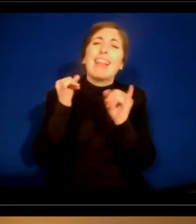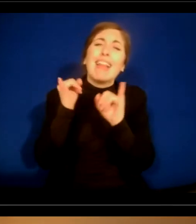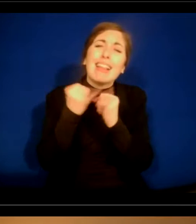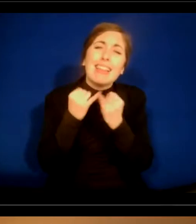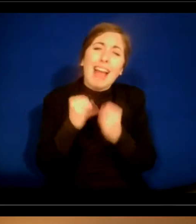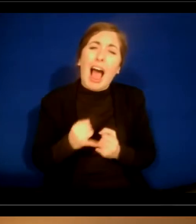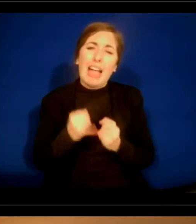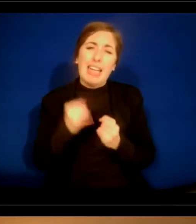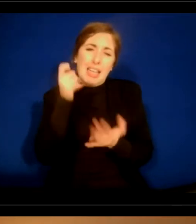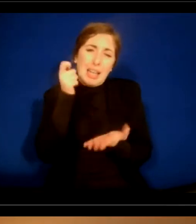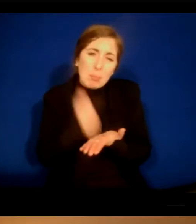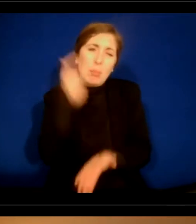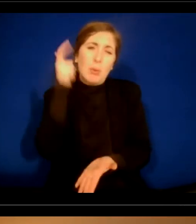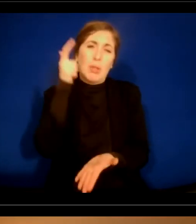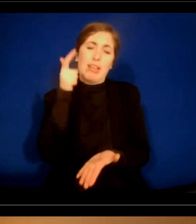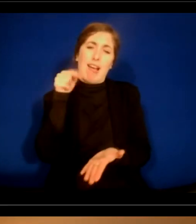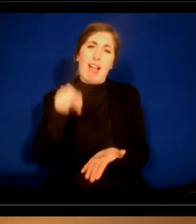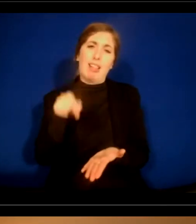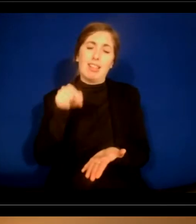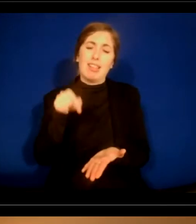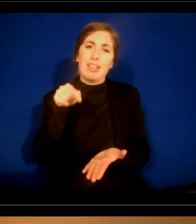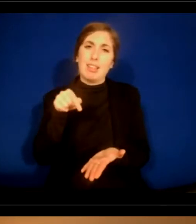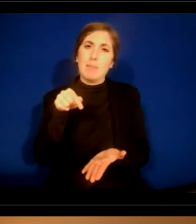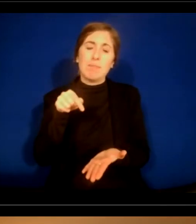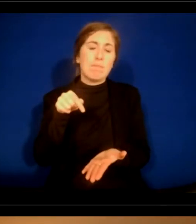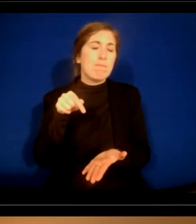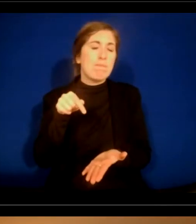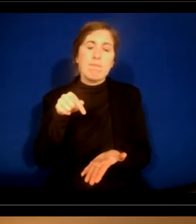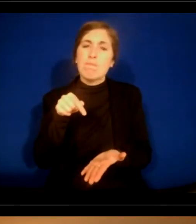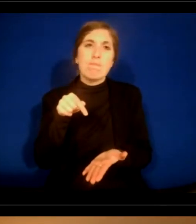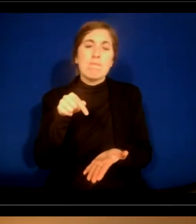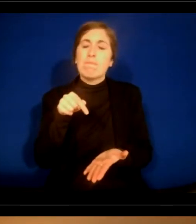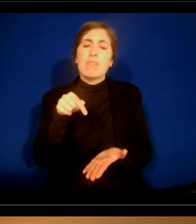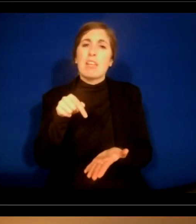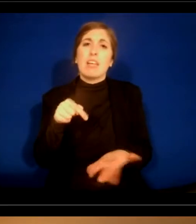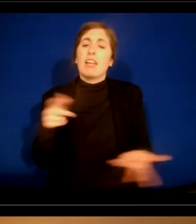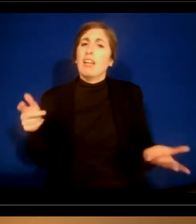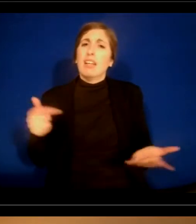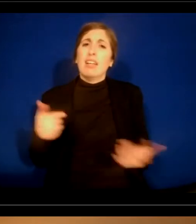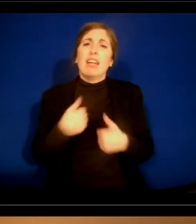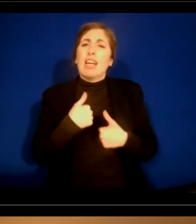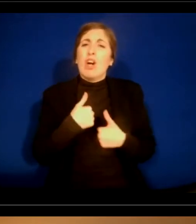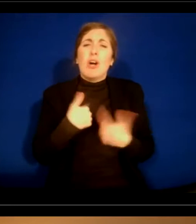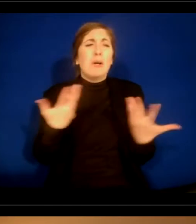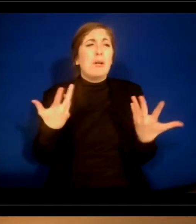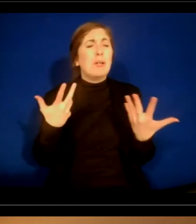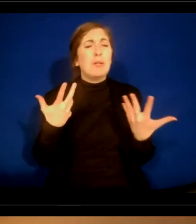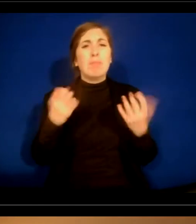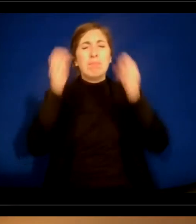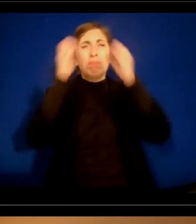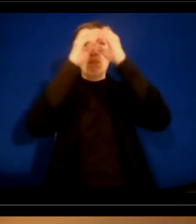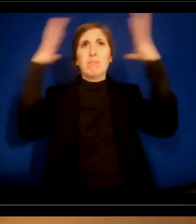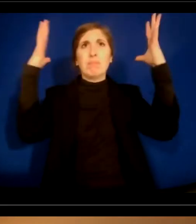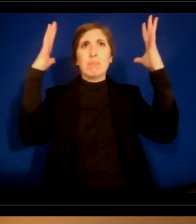sono importanti. E quindi ho immaginato queste famiglie